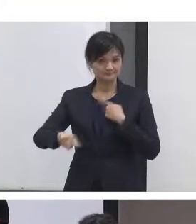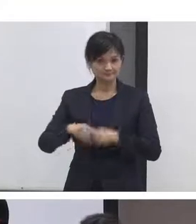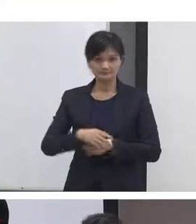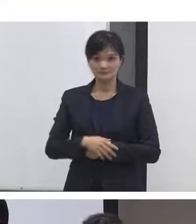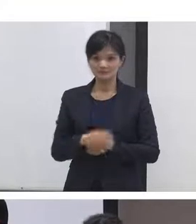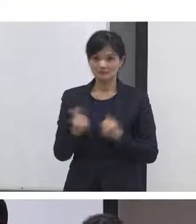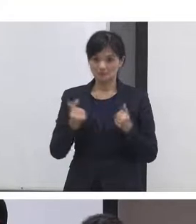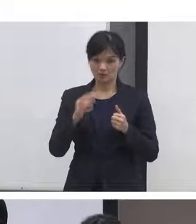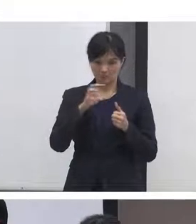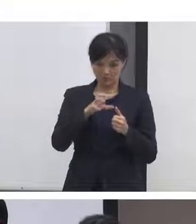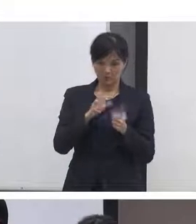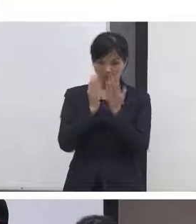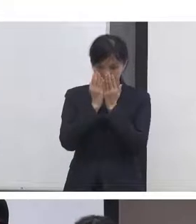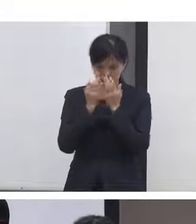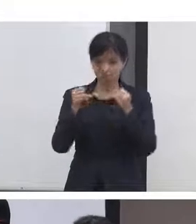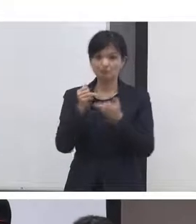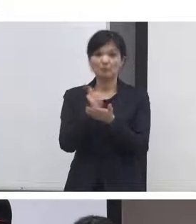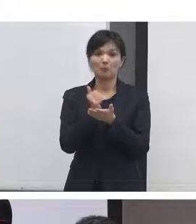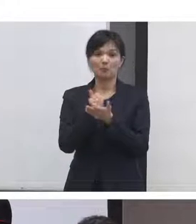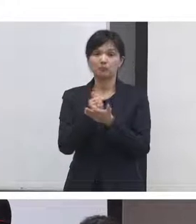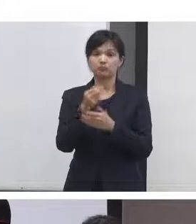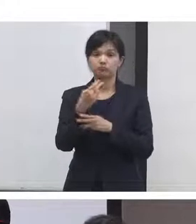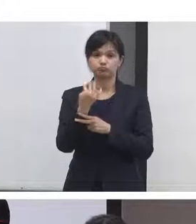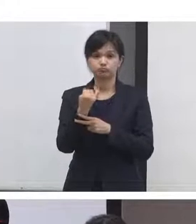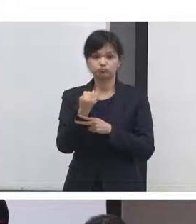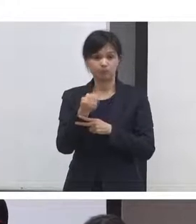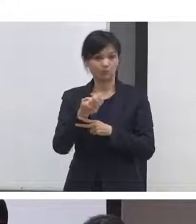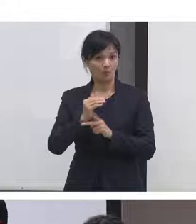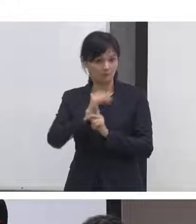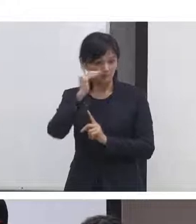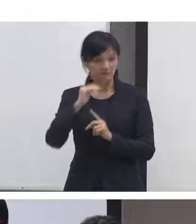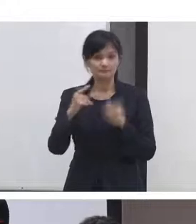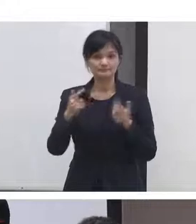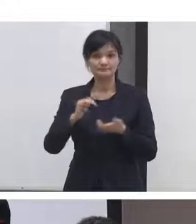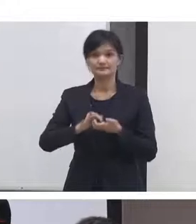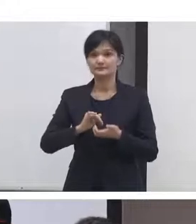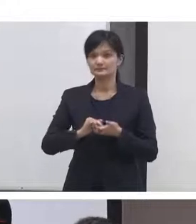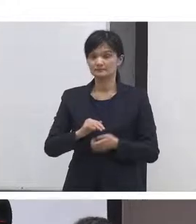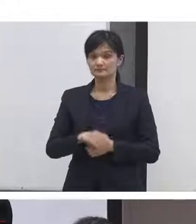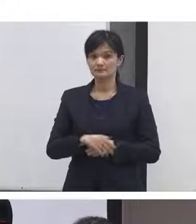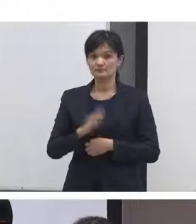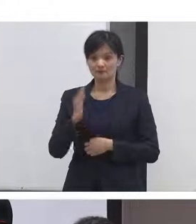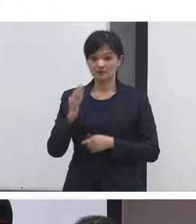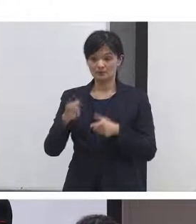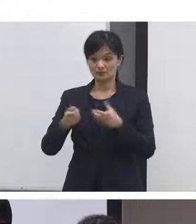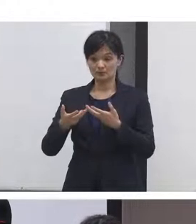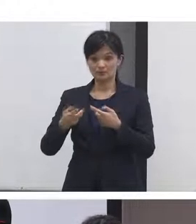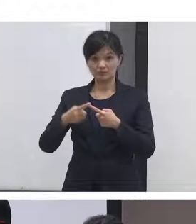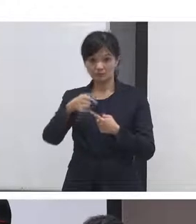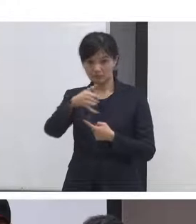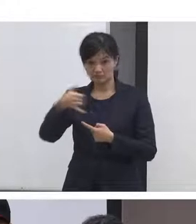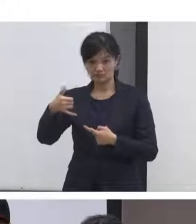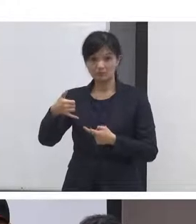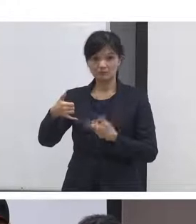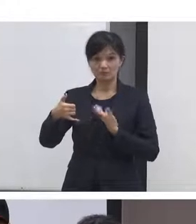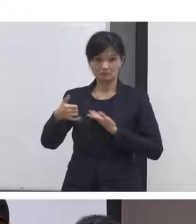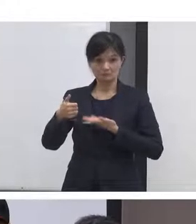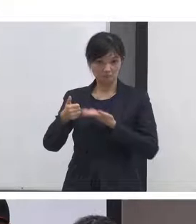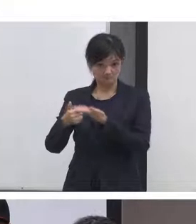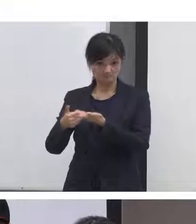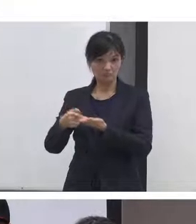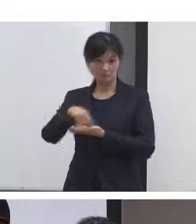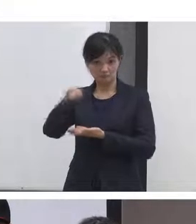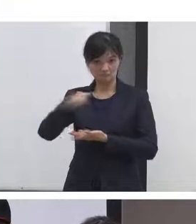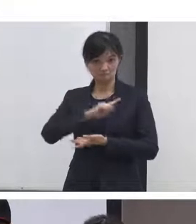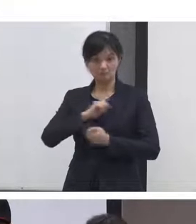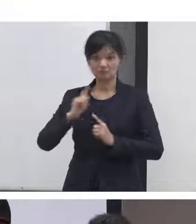学的角度，赋予公部门一定的空间与自主性，也不是完全没有机会让公务员自己做得更好。然而这根